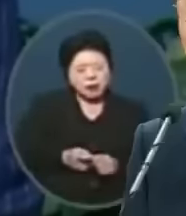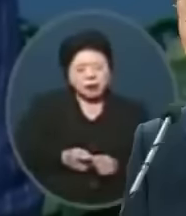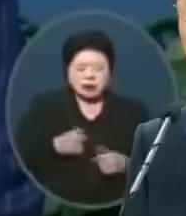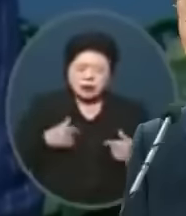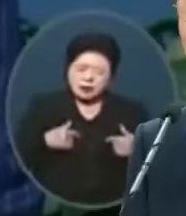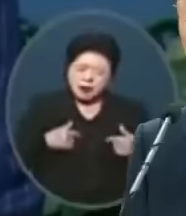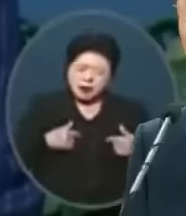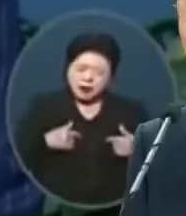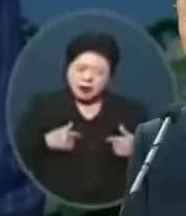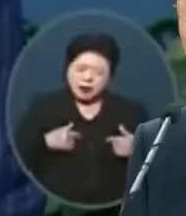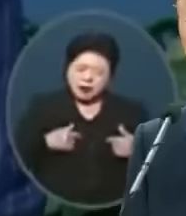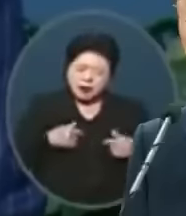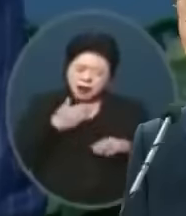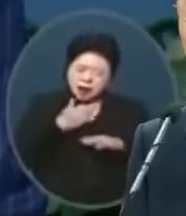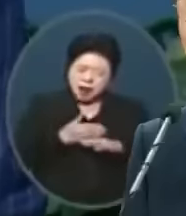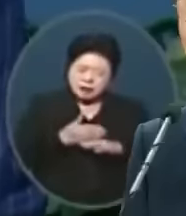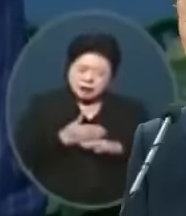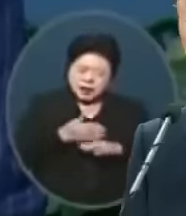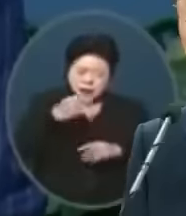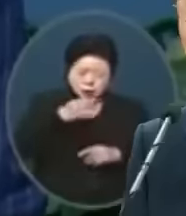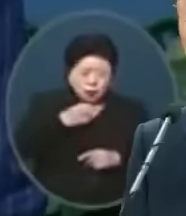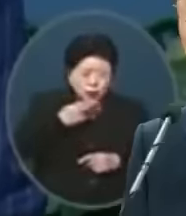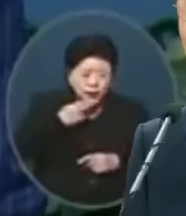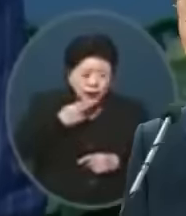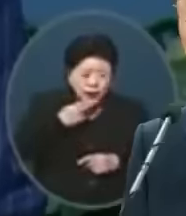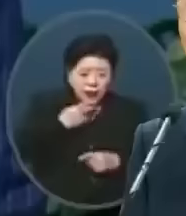기뻐하고 감사해서 무슨 효과가 있느냐.